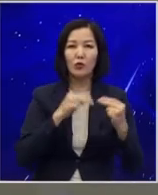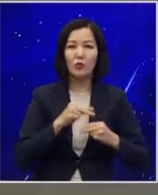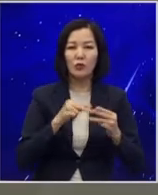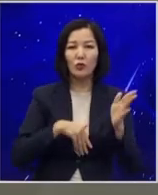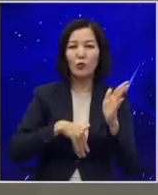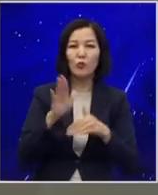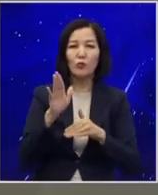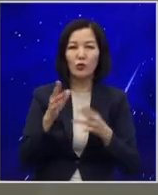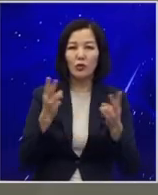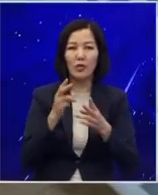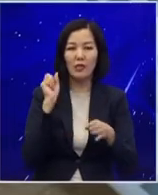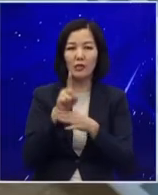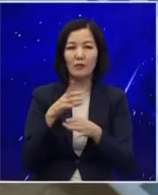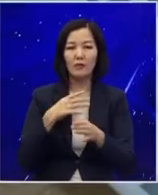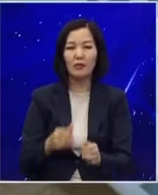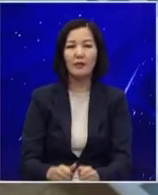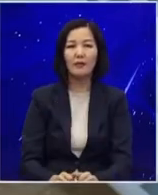жұмыстарды жақсартуға шақырды.